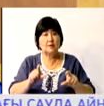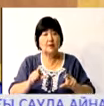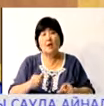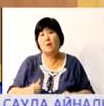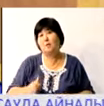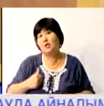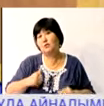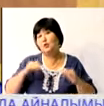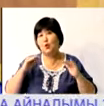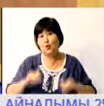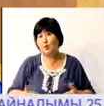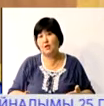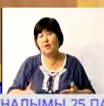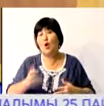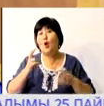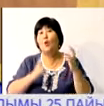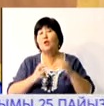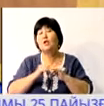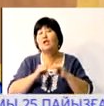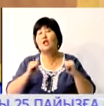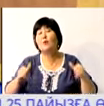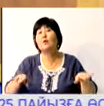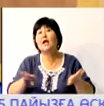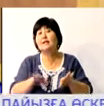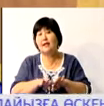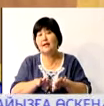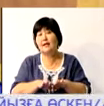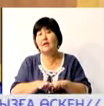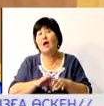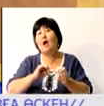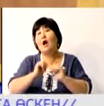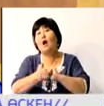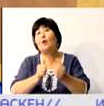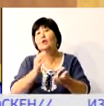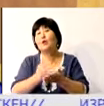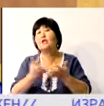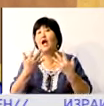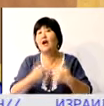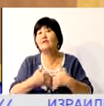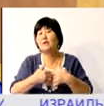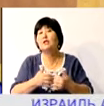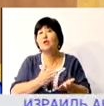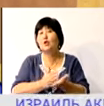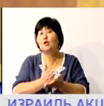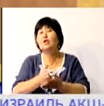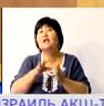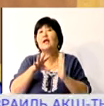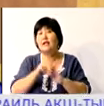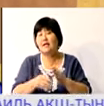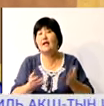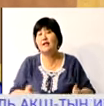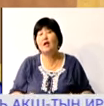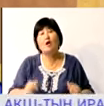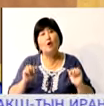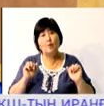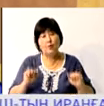мәртебесі төмендейді, өнеркәсіптің дамуына сәйкес ауысып отырады, автоматизация жүйелері енеді,